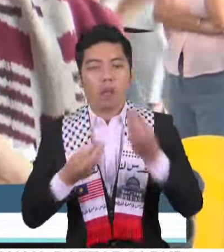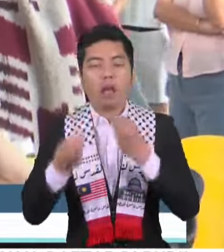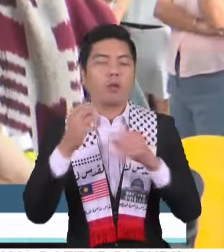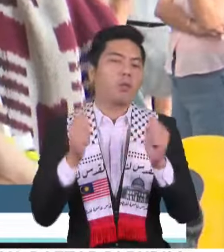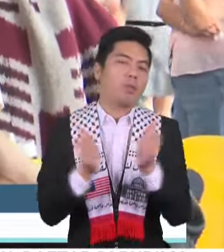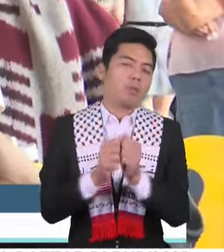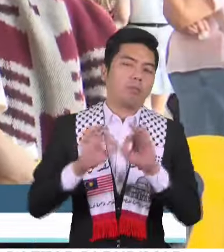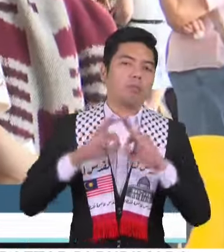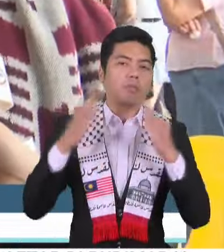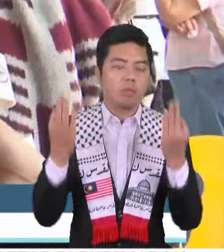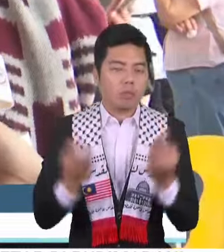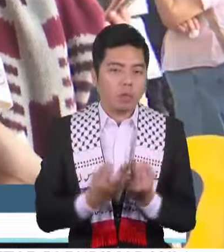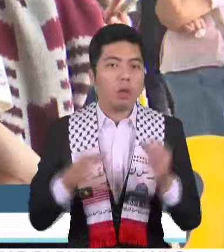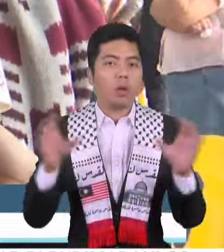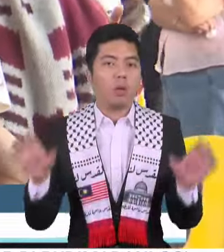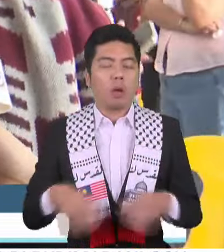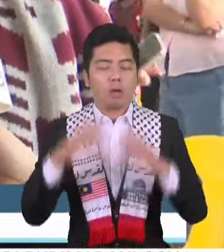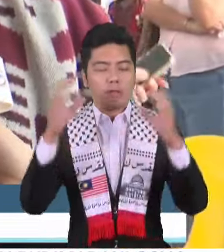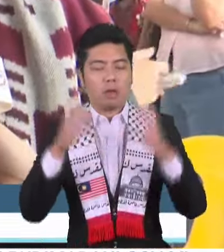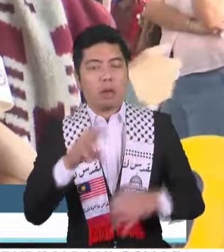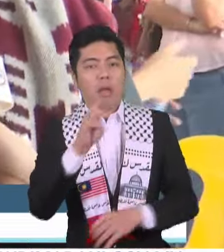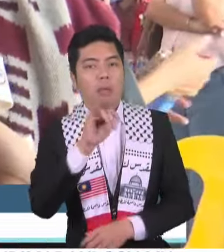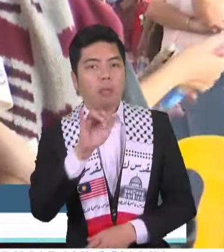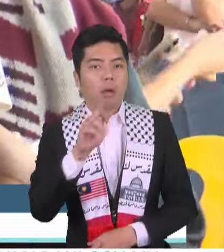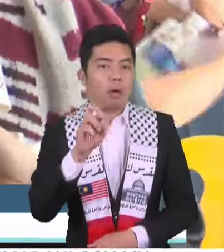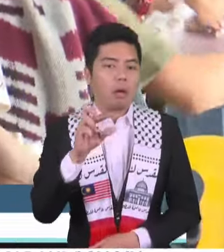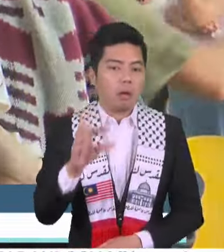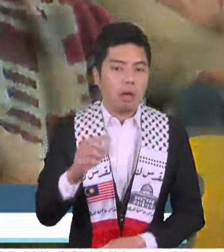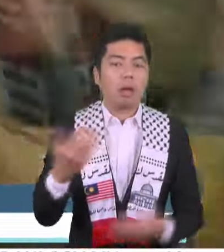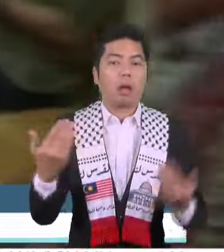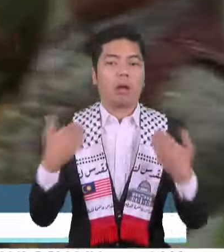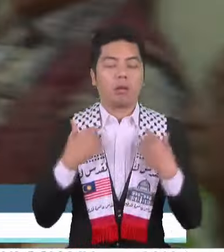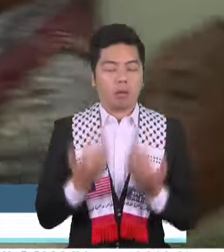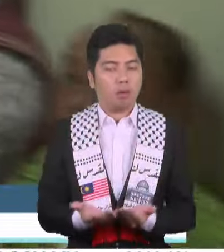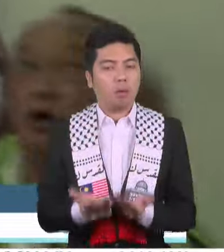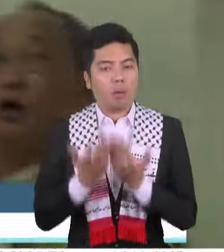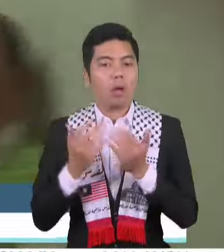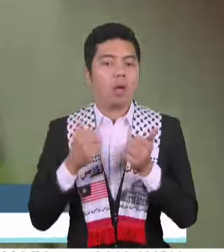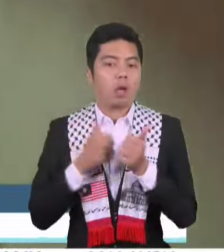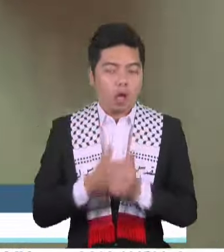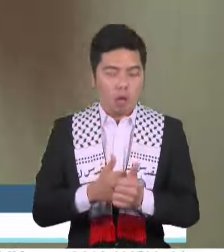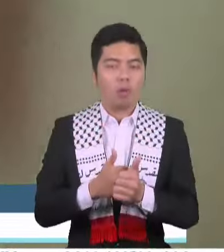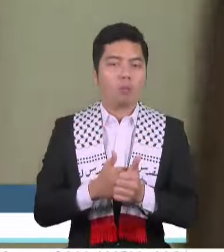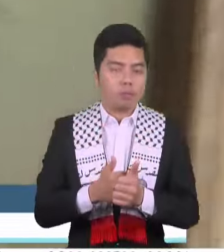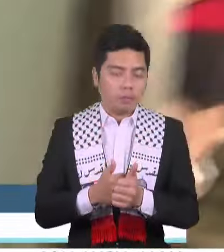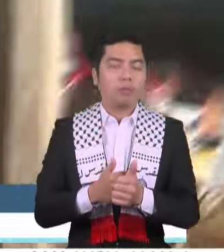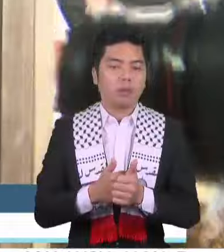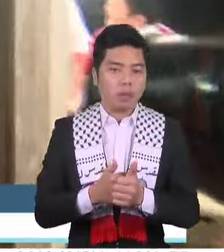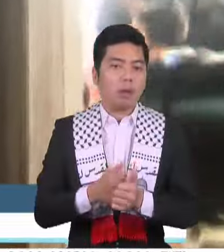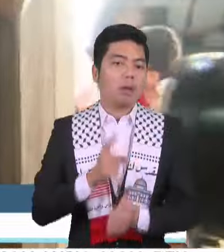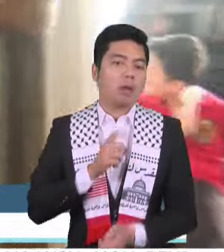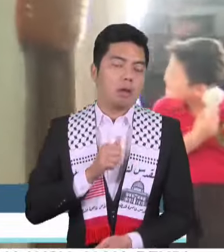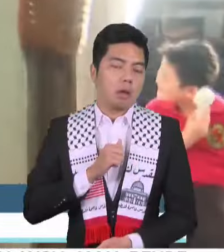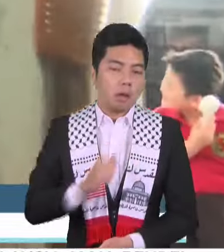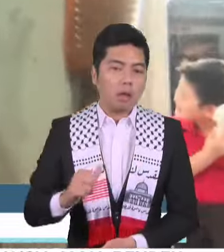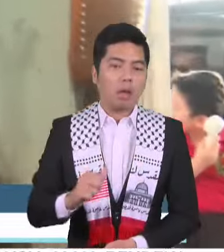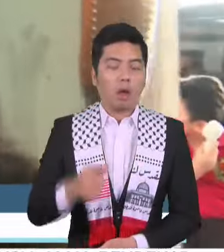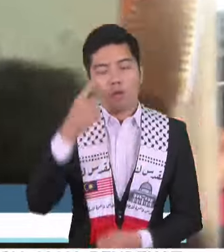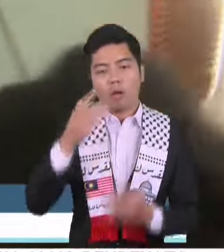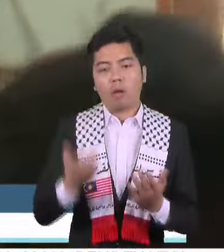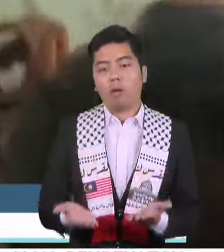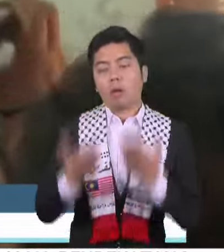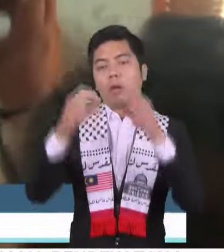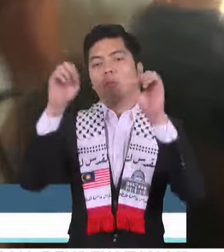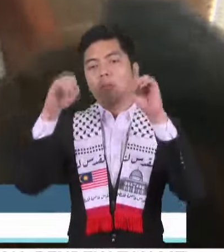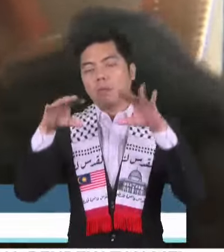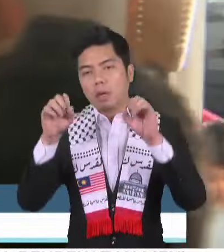sekeluarga, kita buat acara miring, ada yang berdoa mengikut kepercayaan masing-masing lah untuk meminta berkat